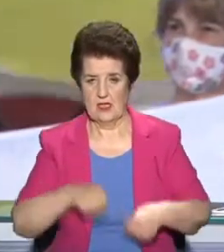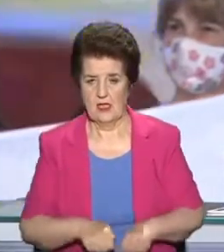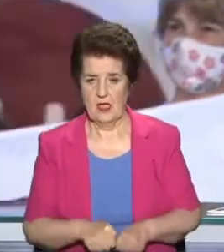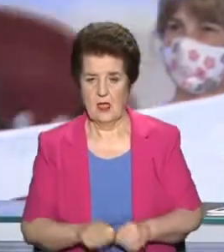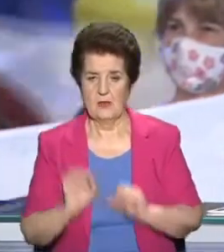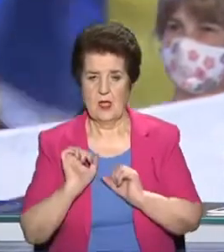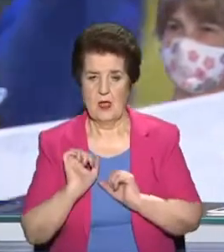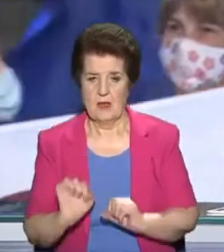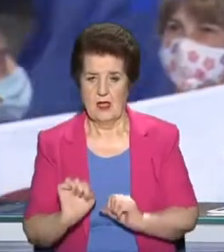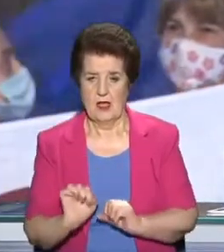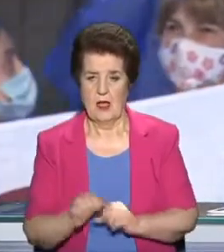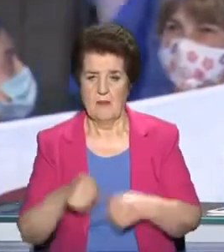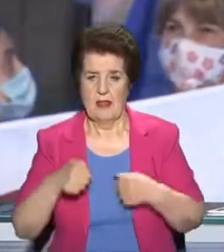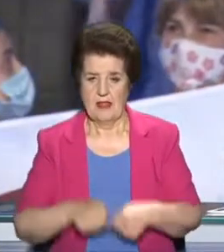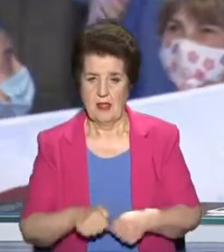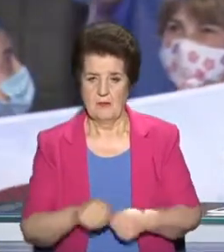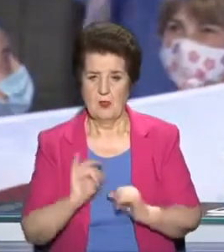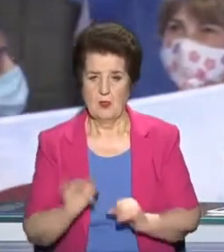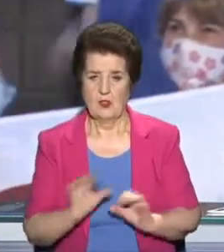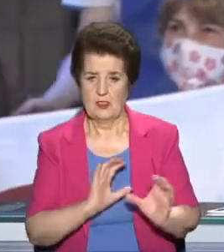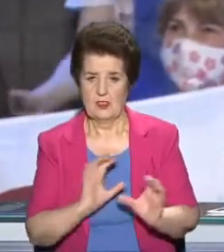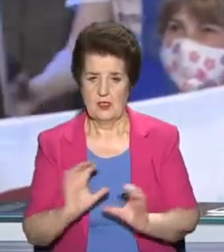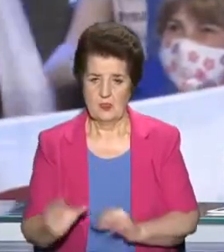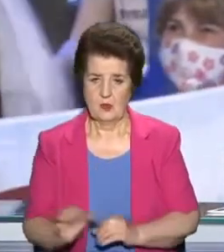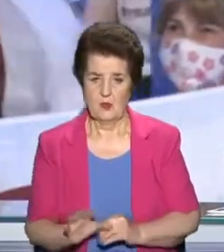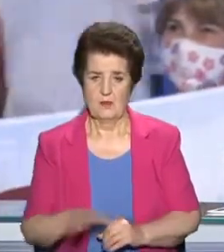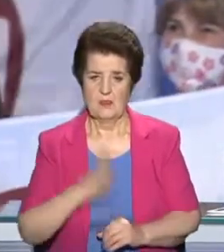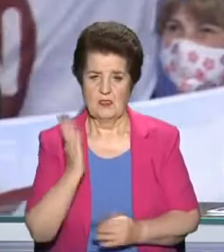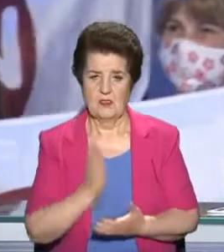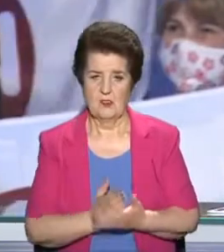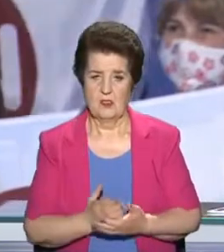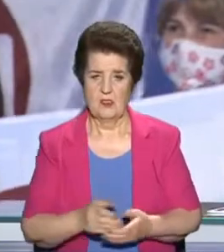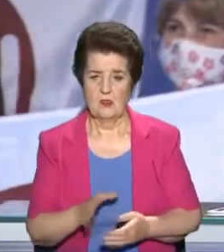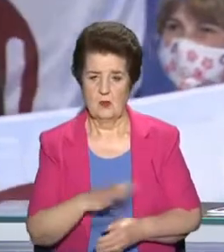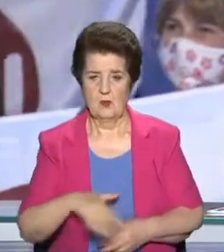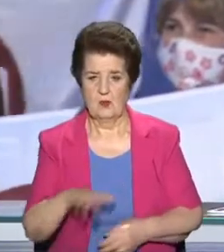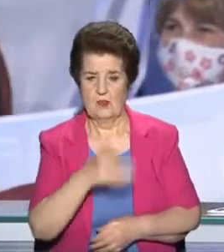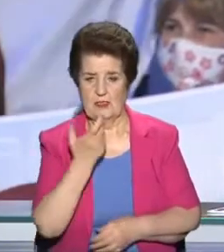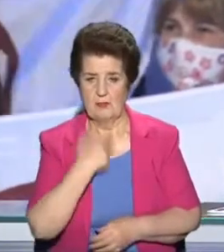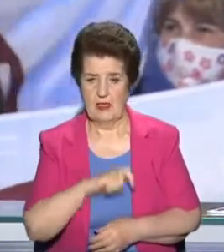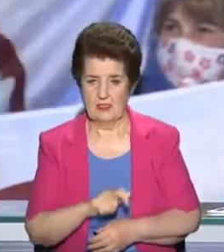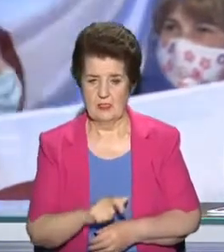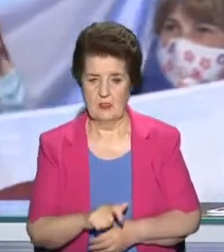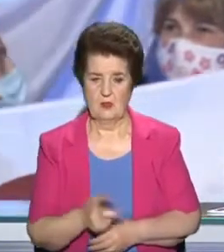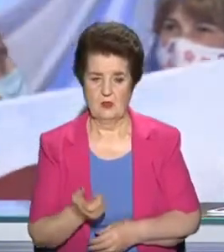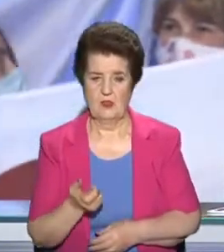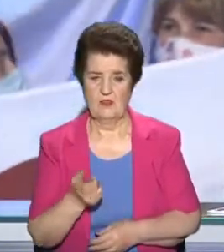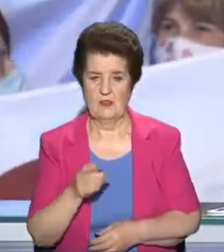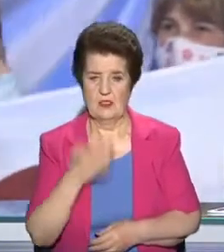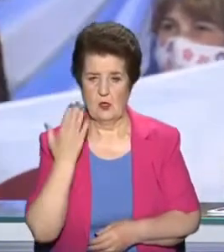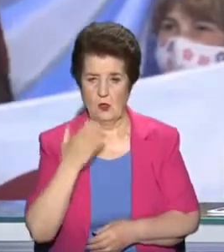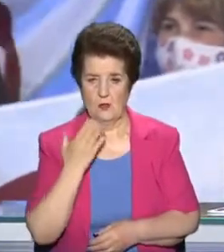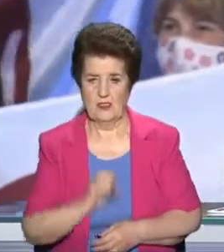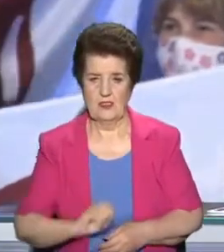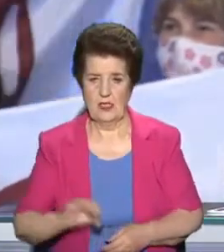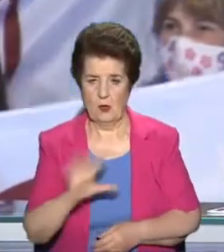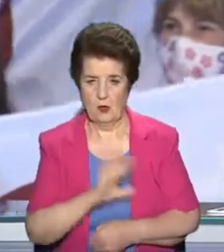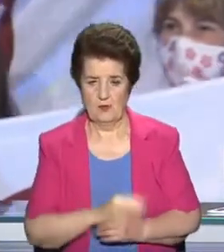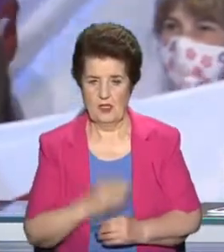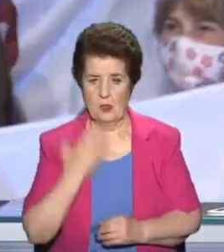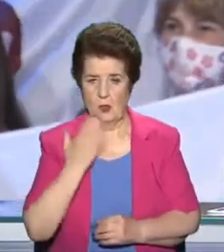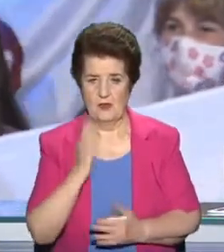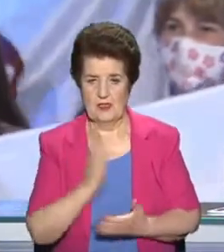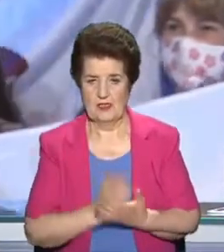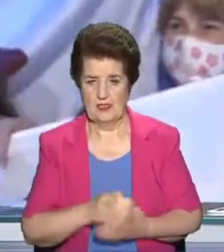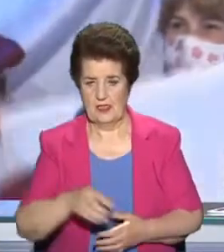apărăm drepturile și să vă asigurăm că veți ajunge să trăiți întru un spațiu civilizații au Europeană românesc și știți foarte bine că România